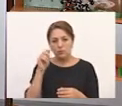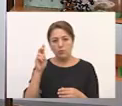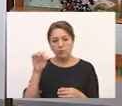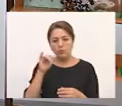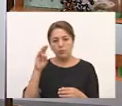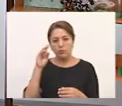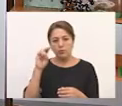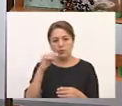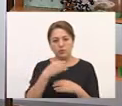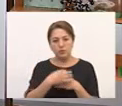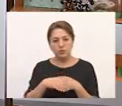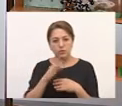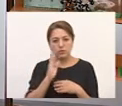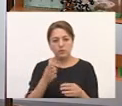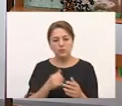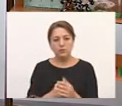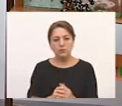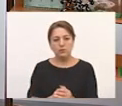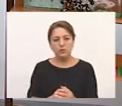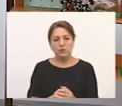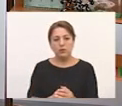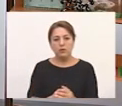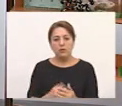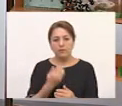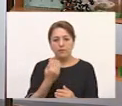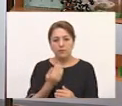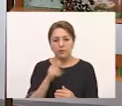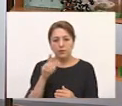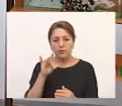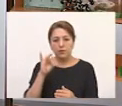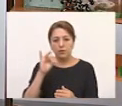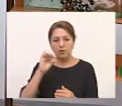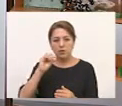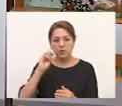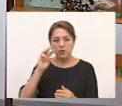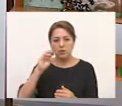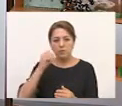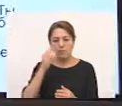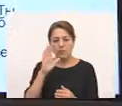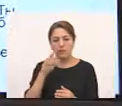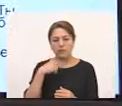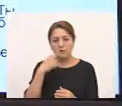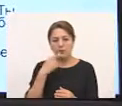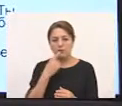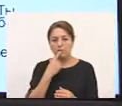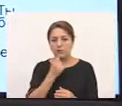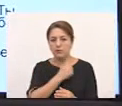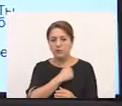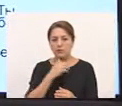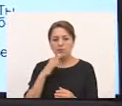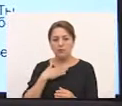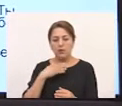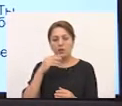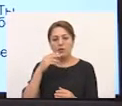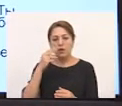и беспощадный. Беспощадный. А вот Гринев говорит, я офицер, я дворянин, а